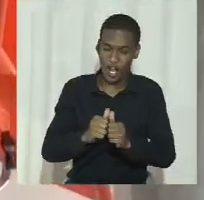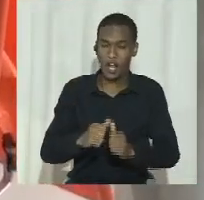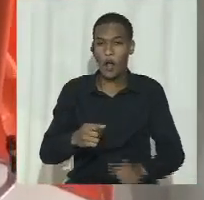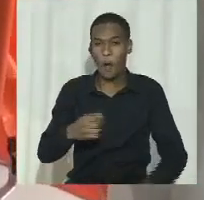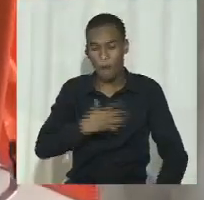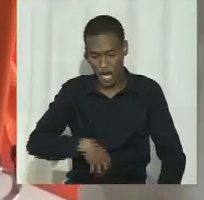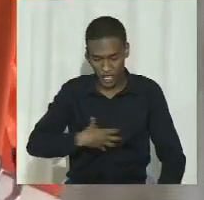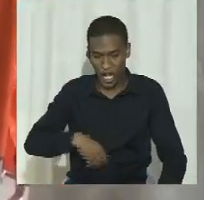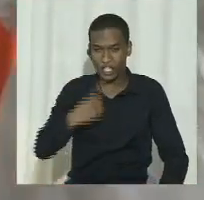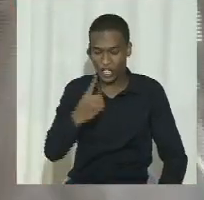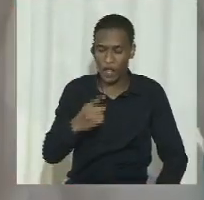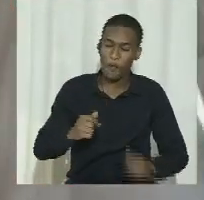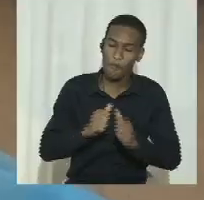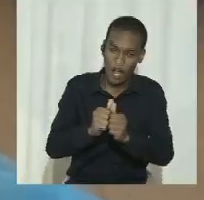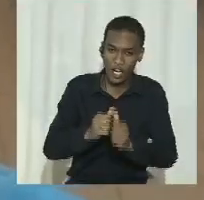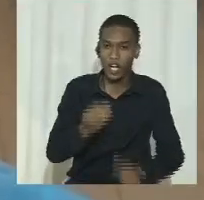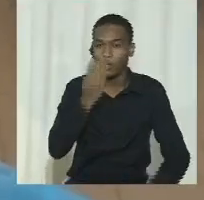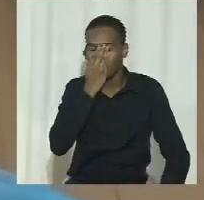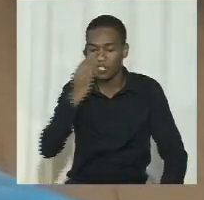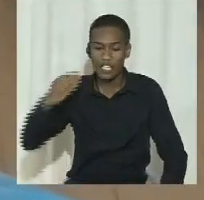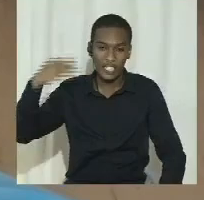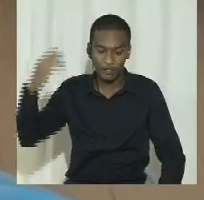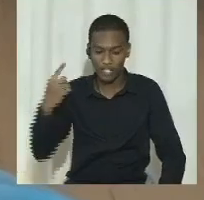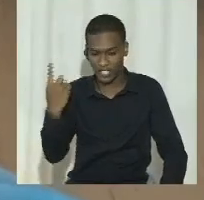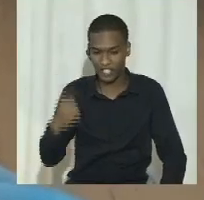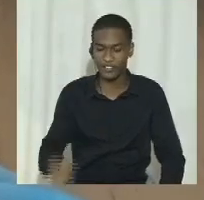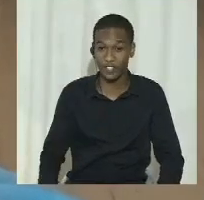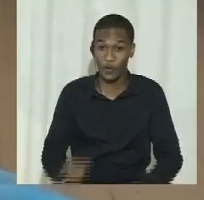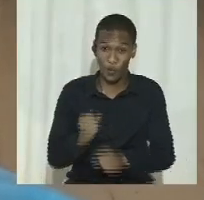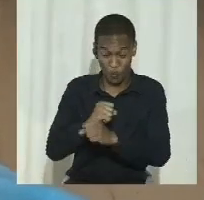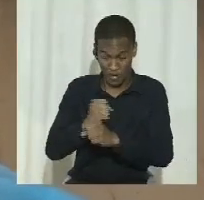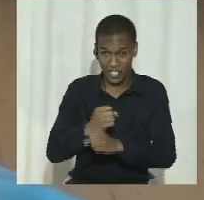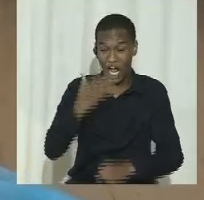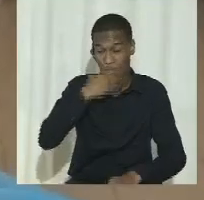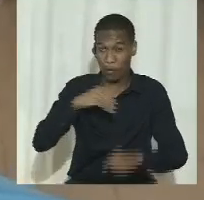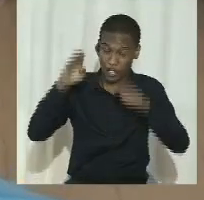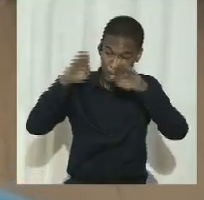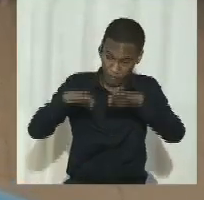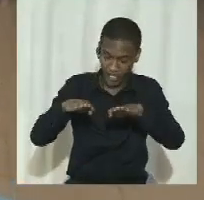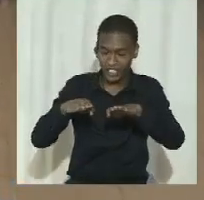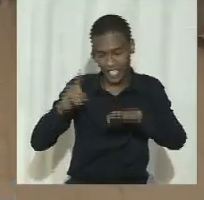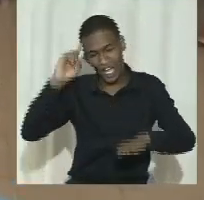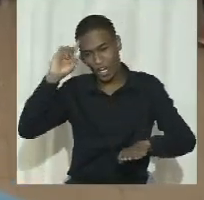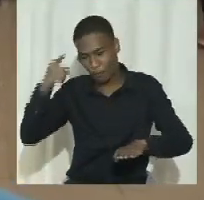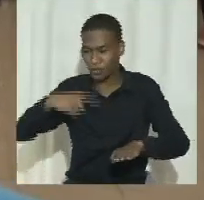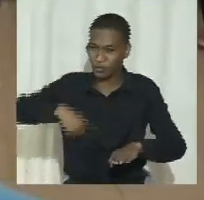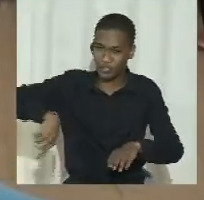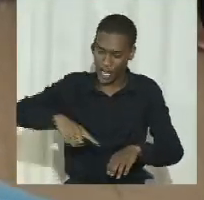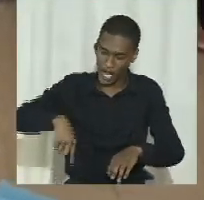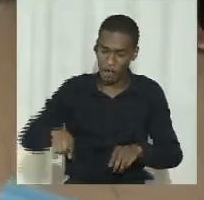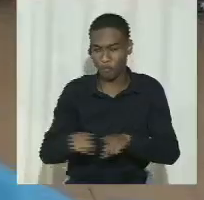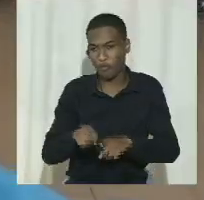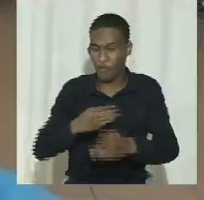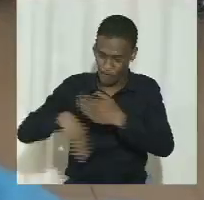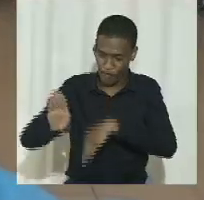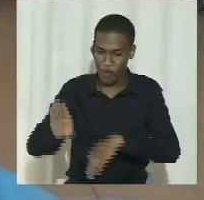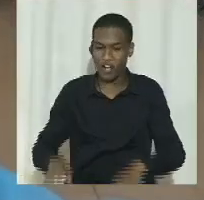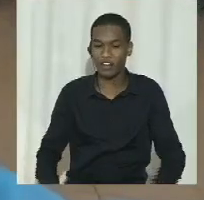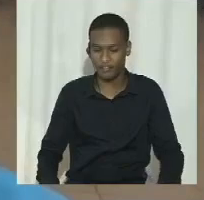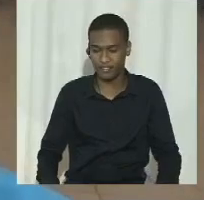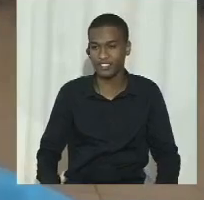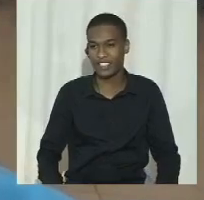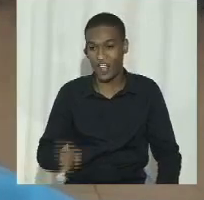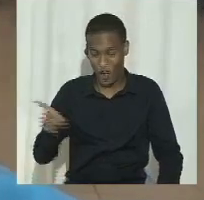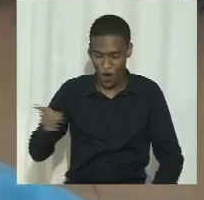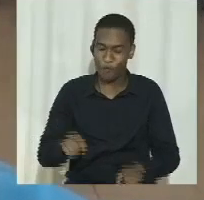iray zay androany raha tain'andriamanitra dia mivoaka rapidy zay tompoko jereva na le saturation androany tontolo fandraisana